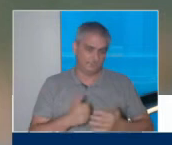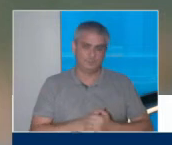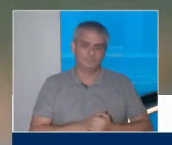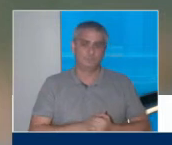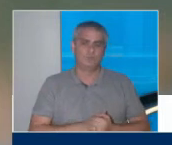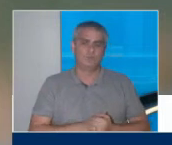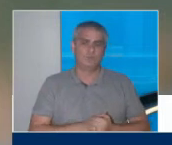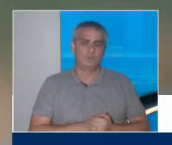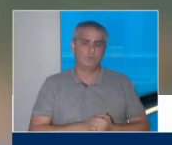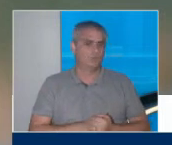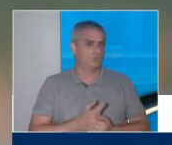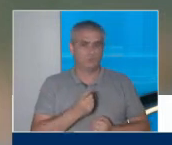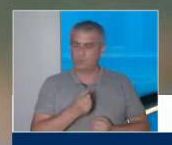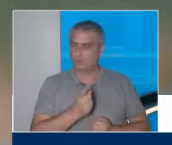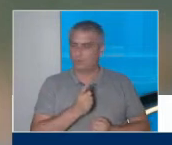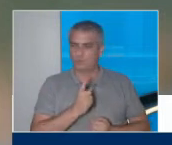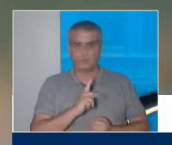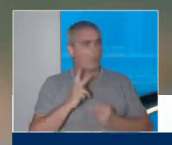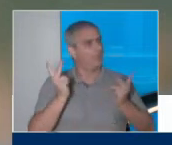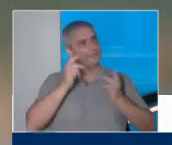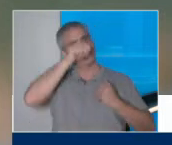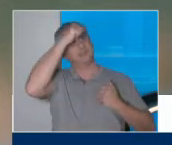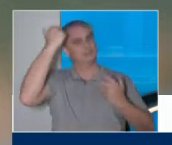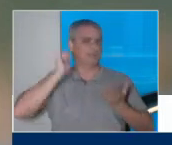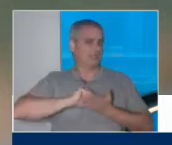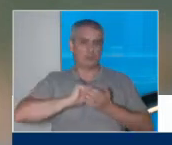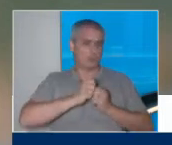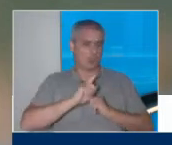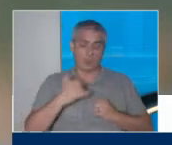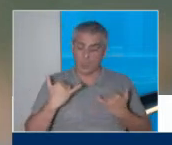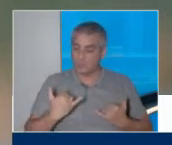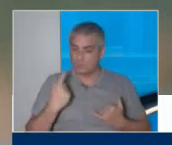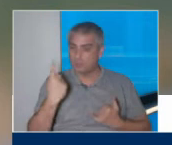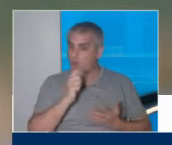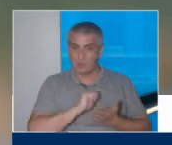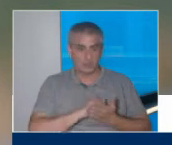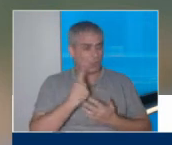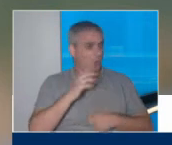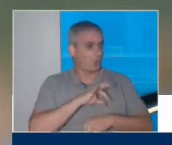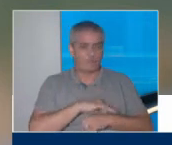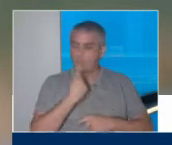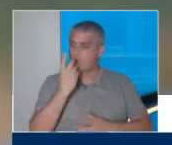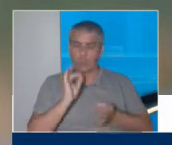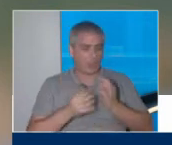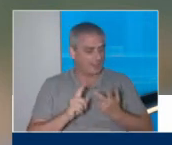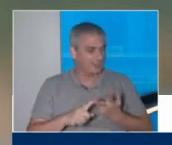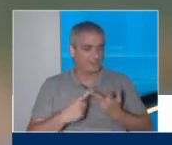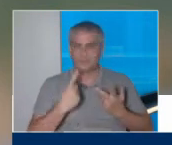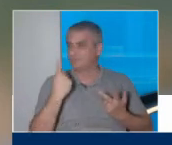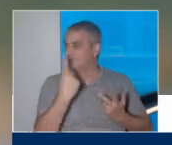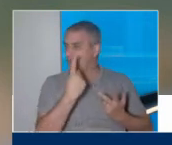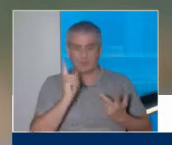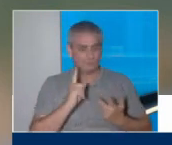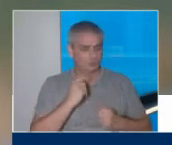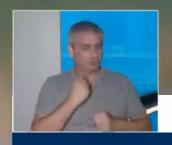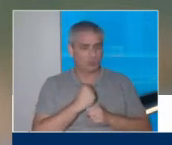חודש. הוא לא חיפש את הטייטל עם עיתונאי או לא, כי היום כל עיתונאי, כל רופא, כל עורך דין, כל מי